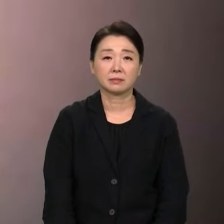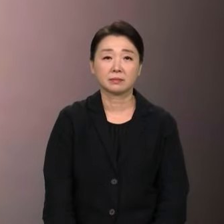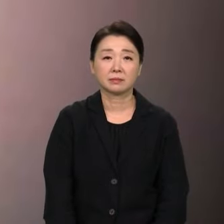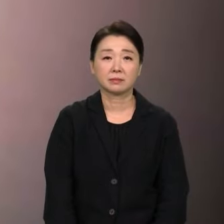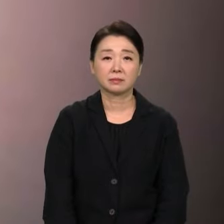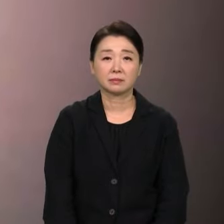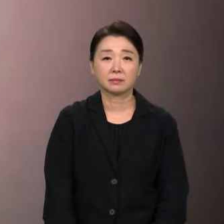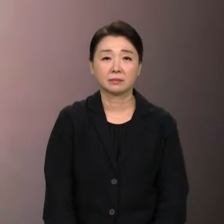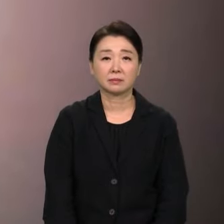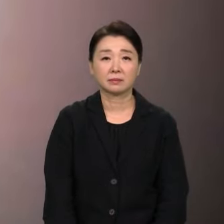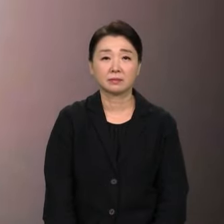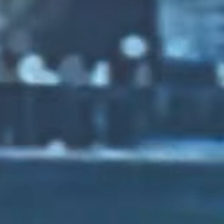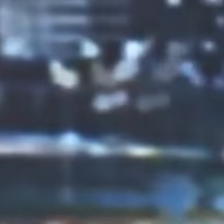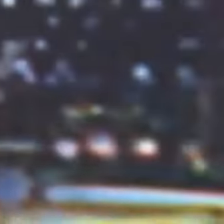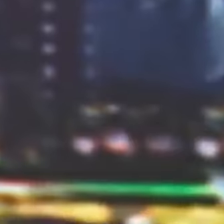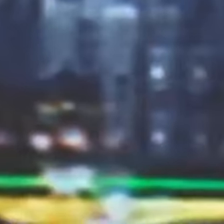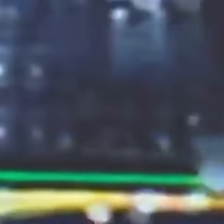정영재입니다.